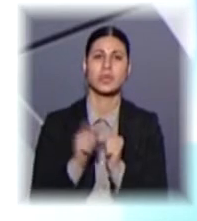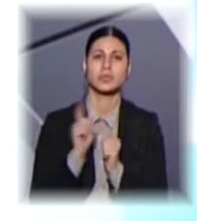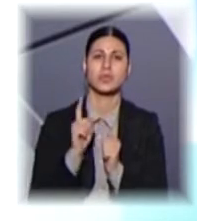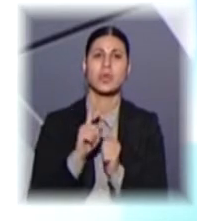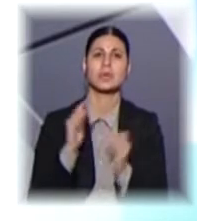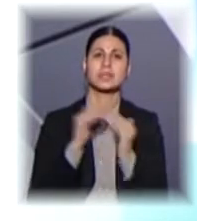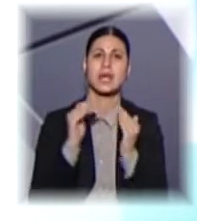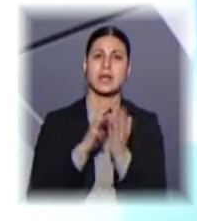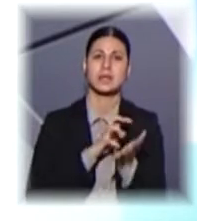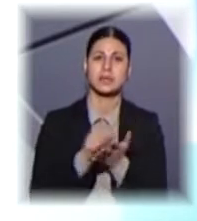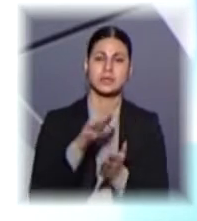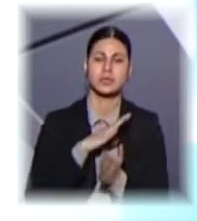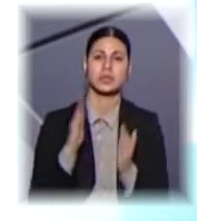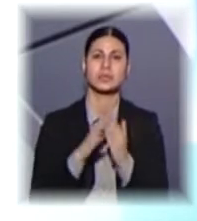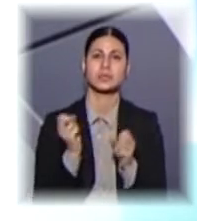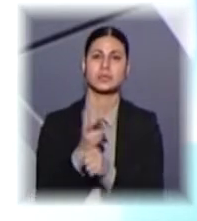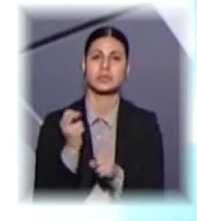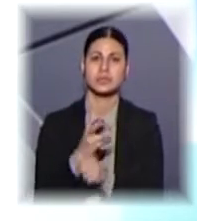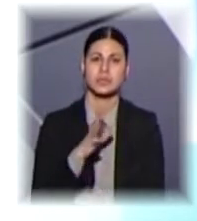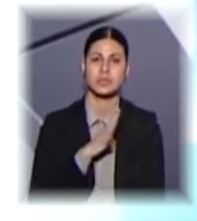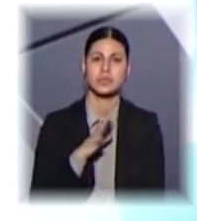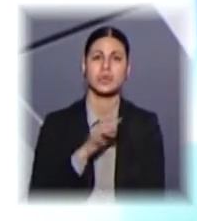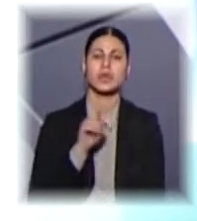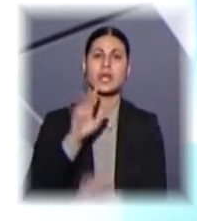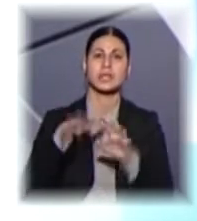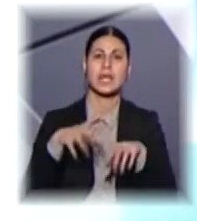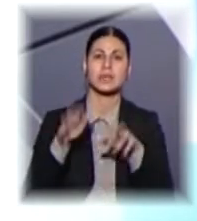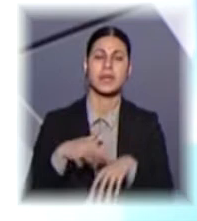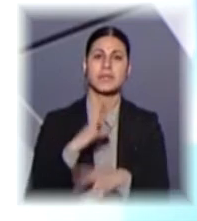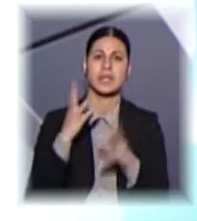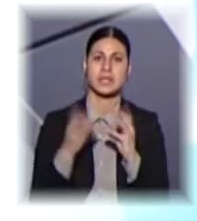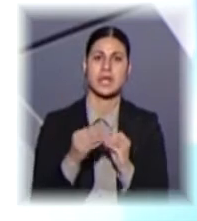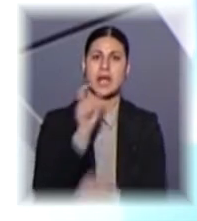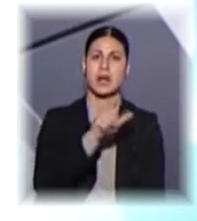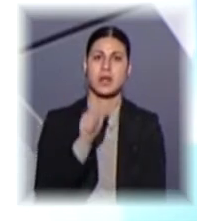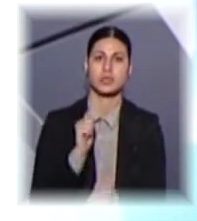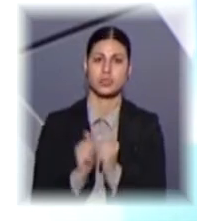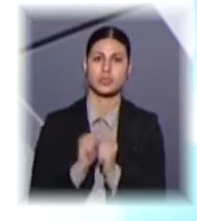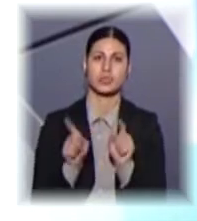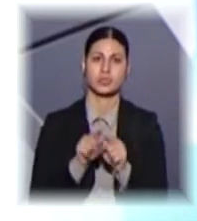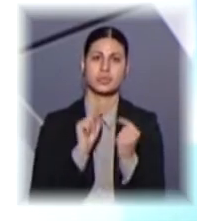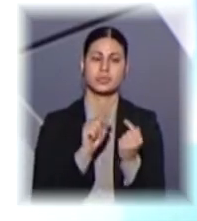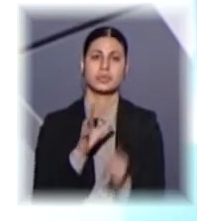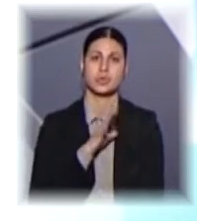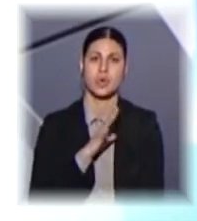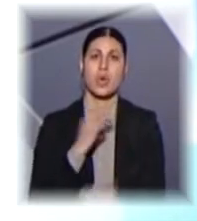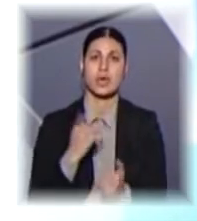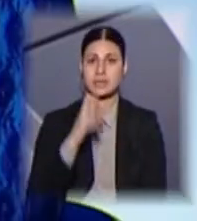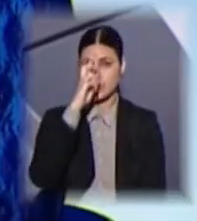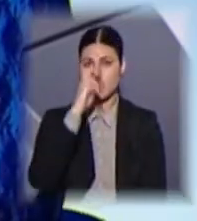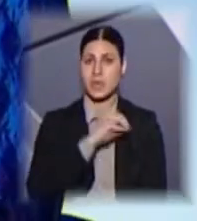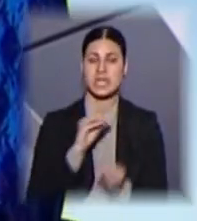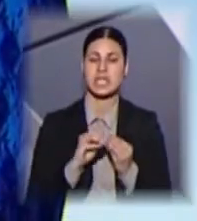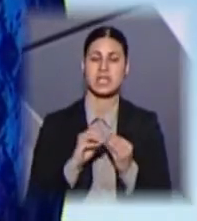ანგრევდნენ საალს, ასახლებდნენ ვიღაცას, ვიღაცას ართმევდნენ რაღაცას და საზოგადოებრივი რეაქციაც იყო ამაზე, ამ ხელისუფლებამ იგივე